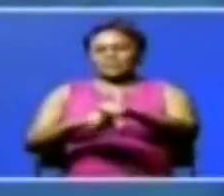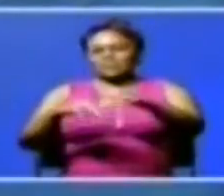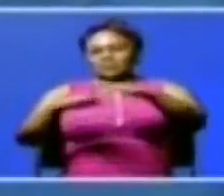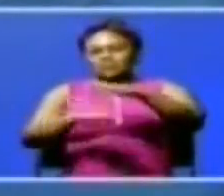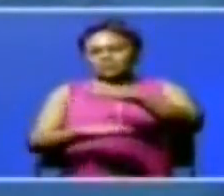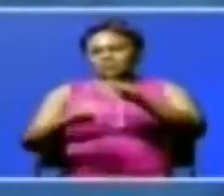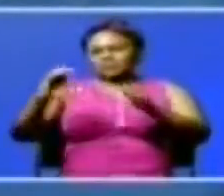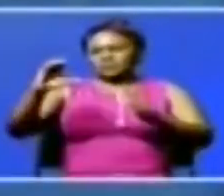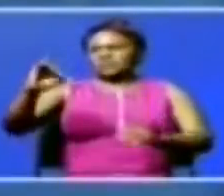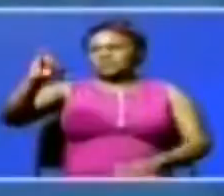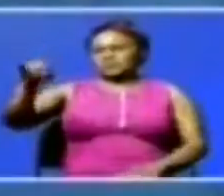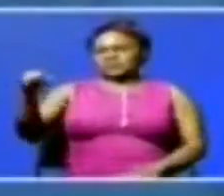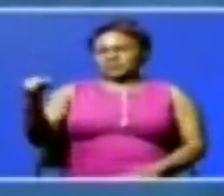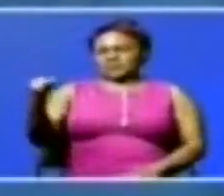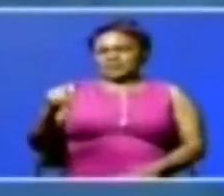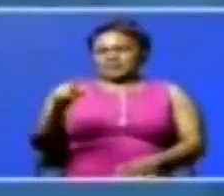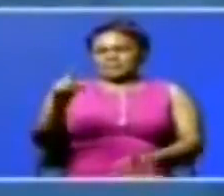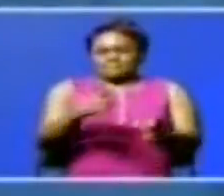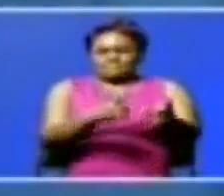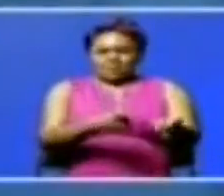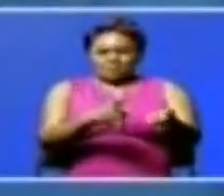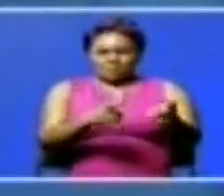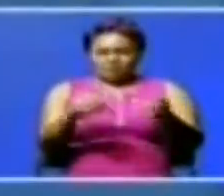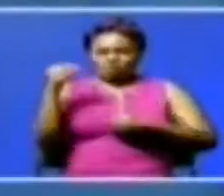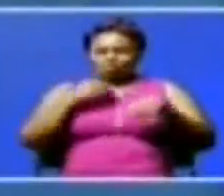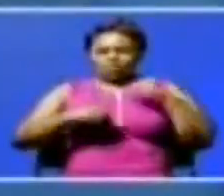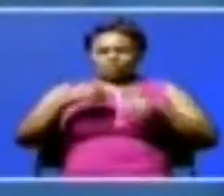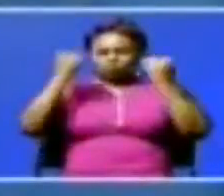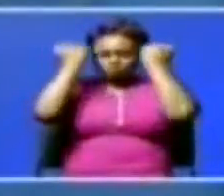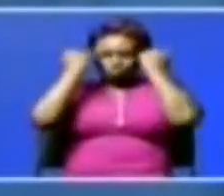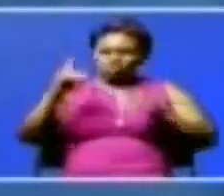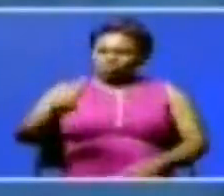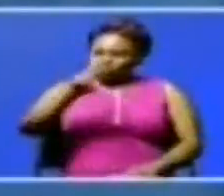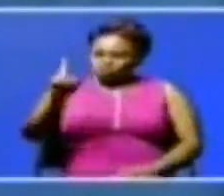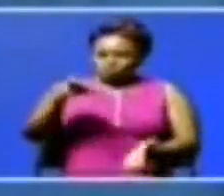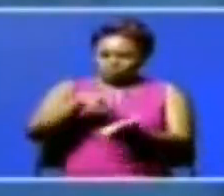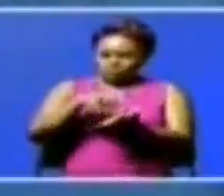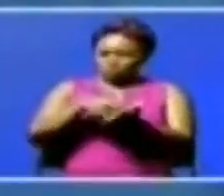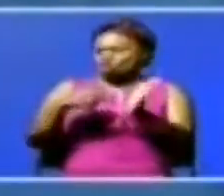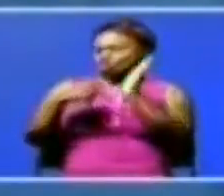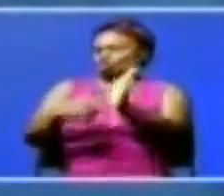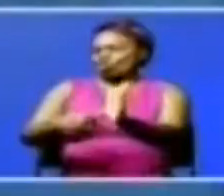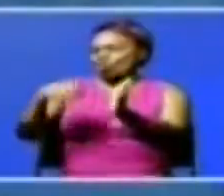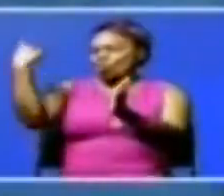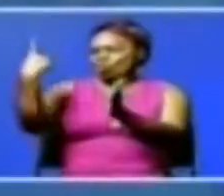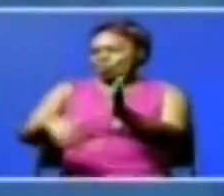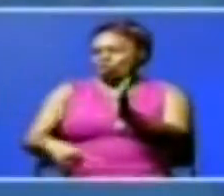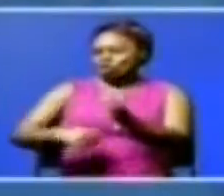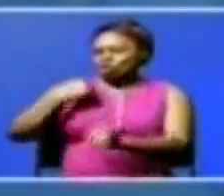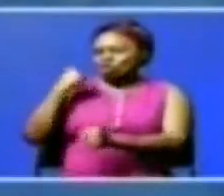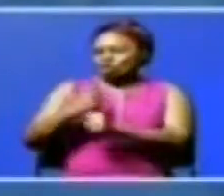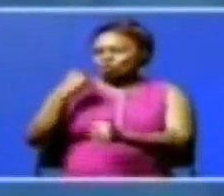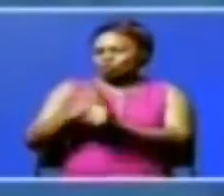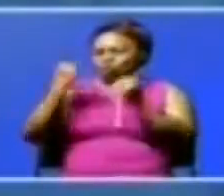mkuu Philomena Mwilu anakabiliwa na kesi ya ufisadi mahakamani. Je, kesi hii inaashiria nini kwenye hatua za utendakazi